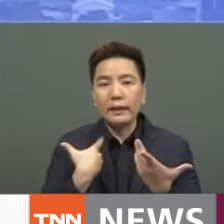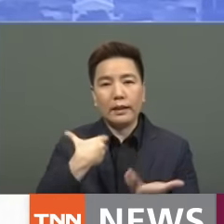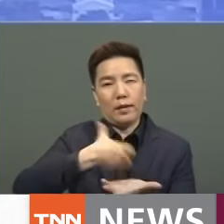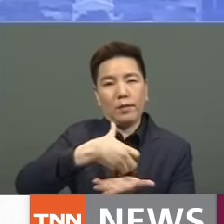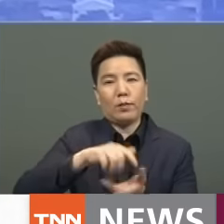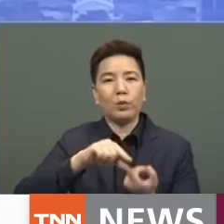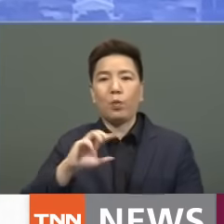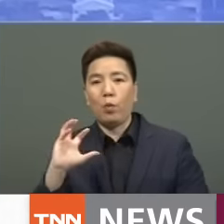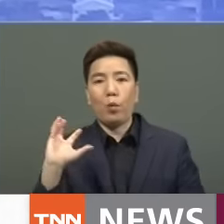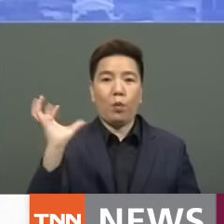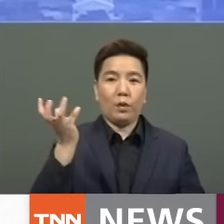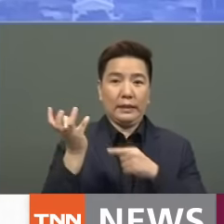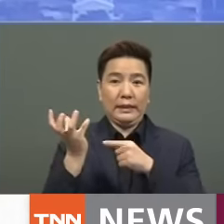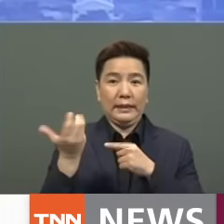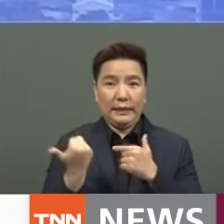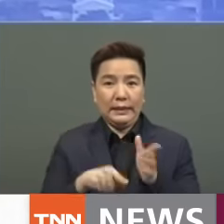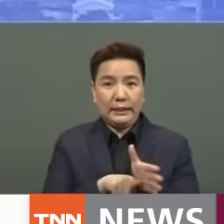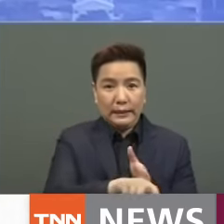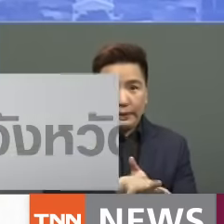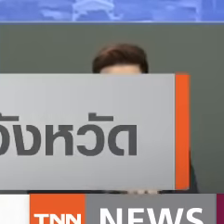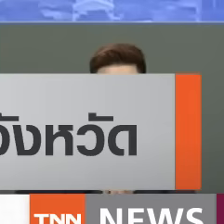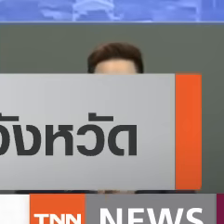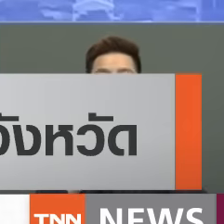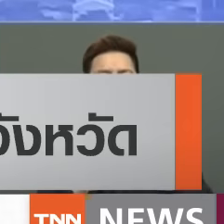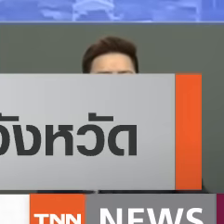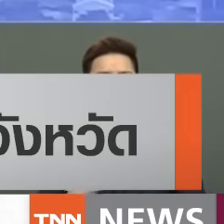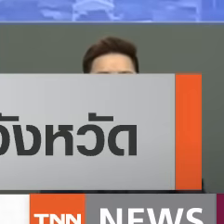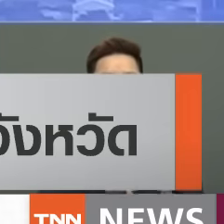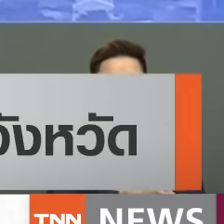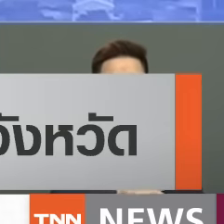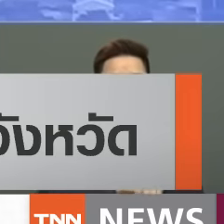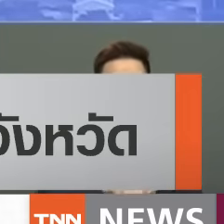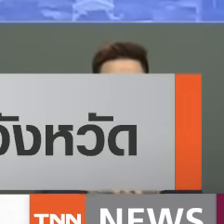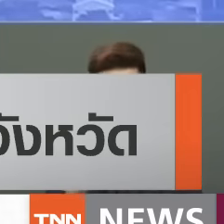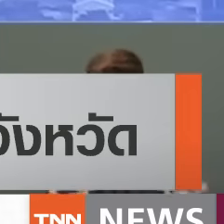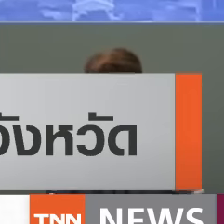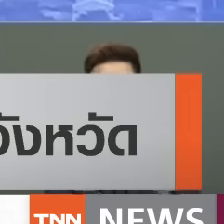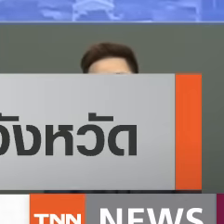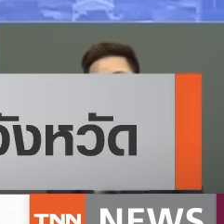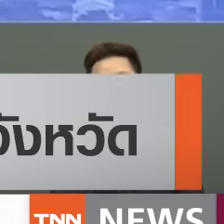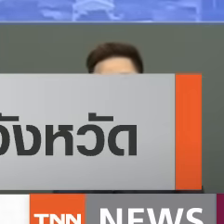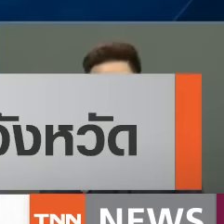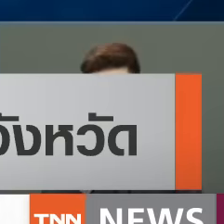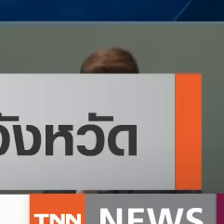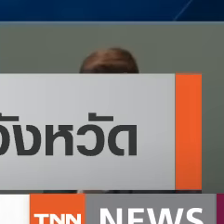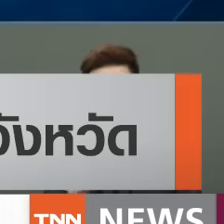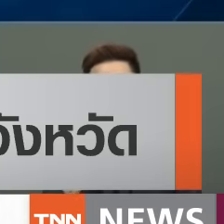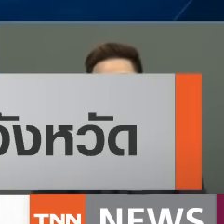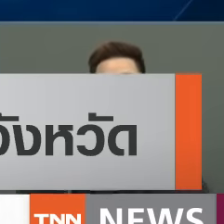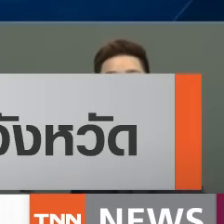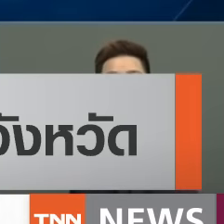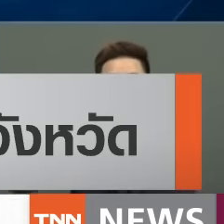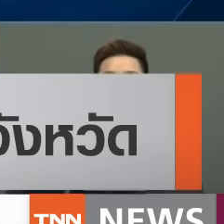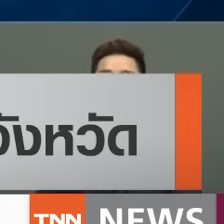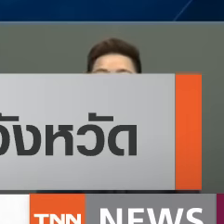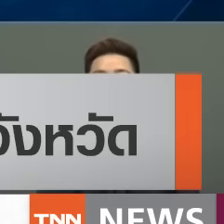ะ90คนเลยทีเดียวนะครับโดยวันนี้ทางแพทย์หญิงอภิสมัยศรีรังสรรค์ผู้ช่วยโฆษกสบคเปิดเผยตัวเลขผู้ติดเชื้อรายใหม่ที่มีการยืนยัน